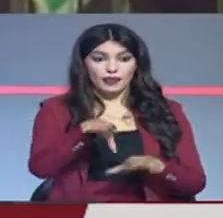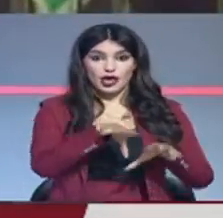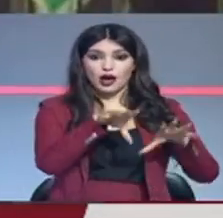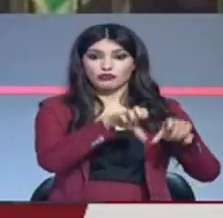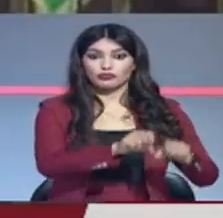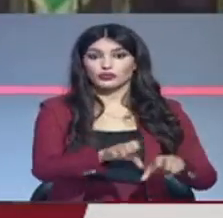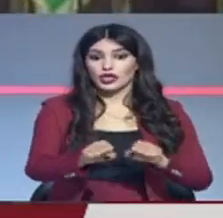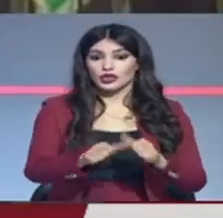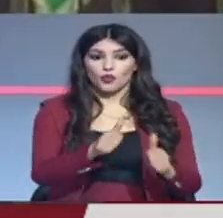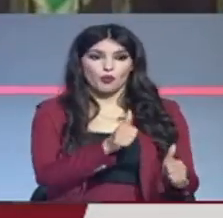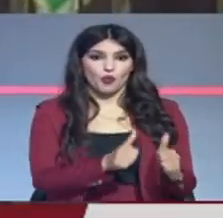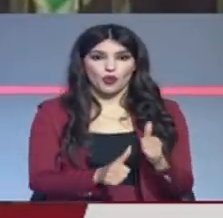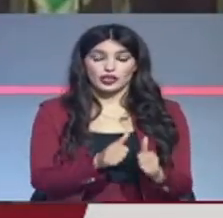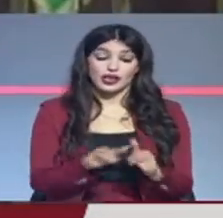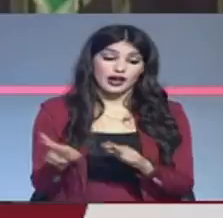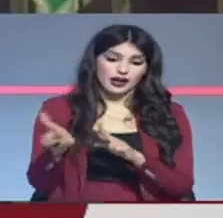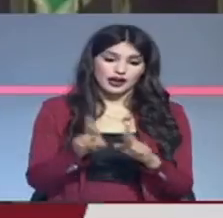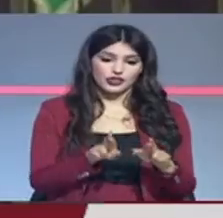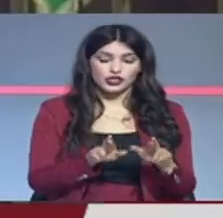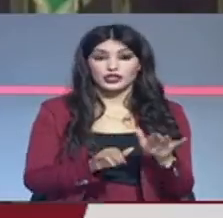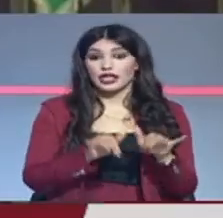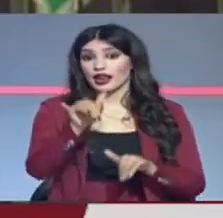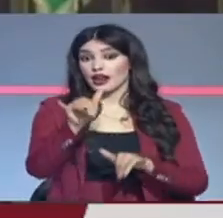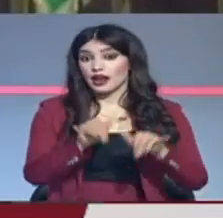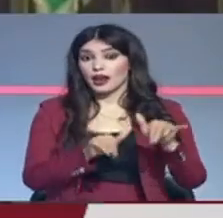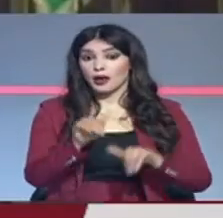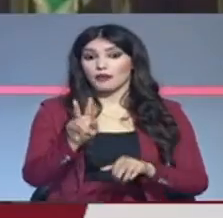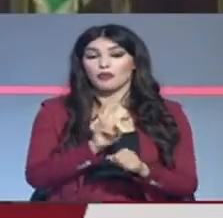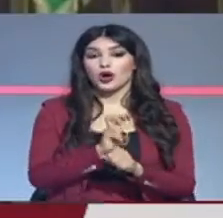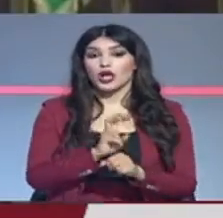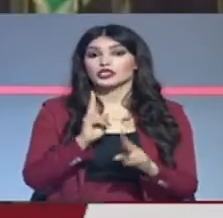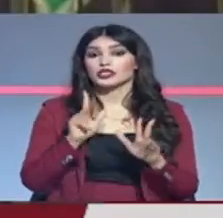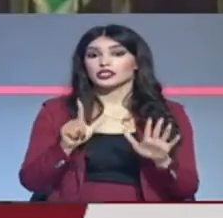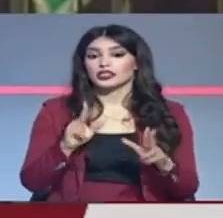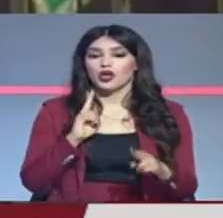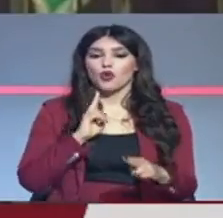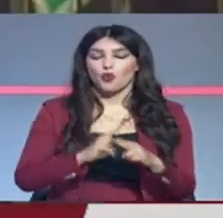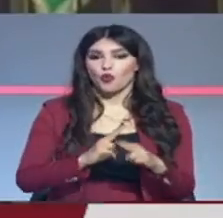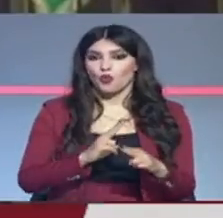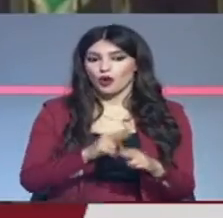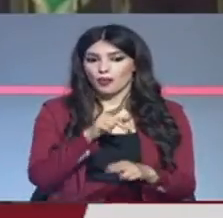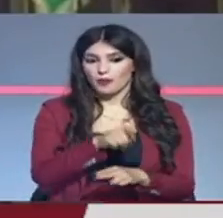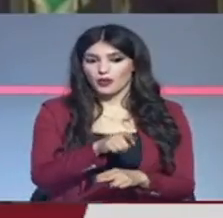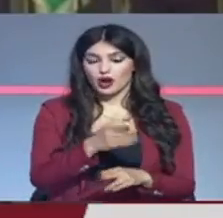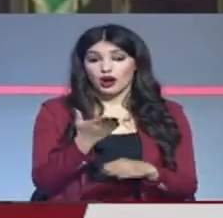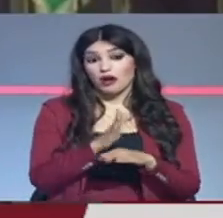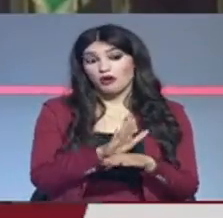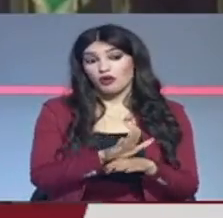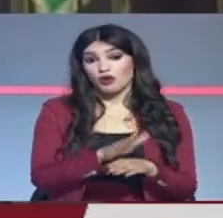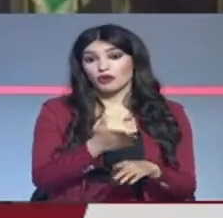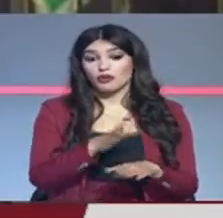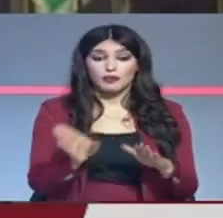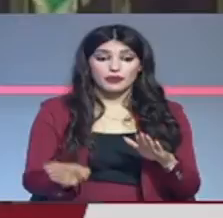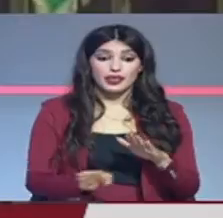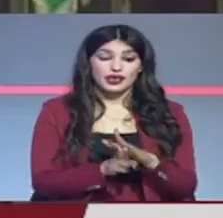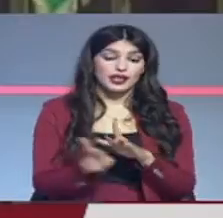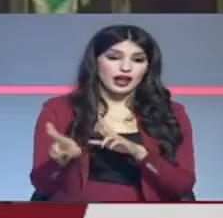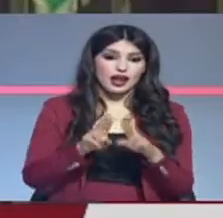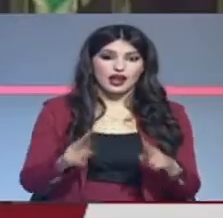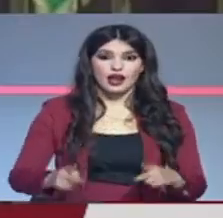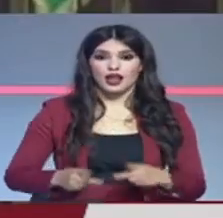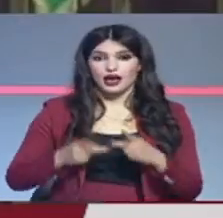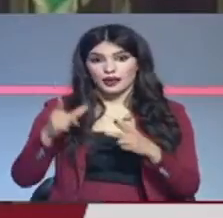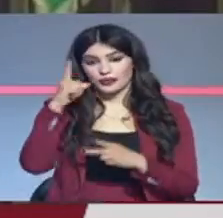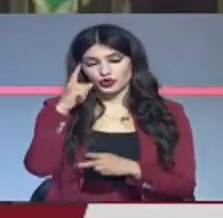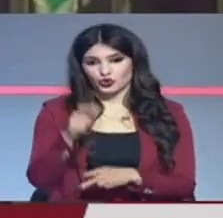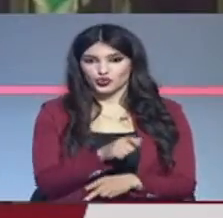متنافسه استهدفت بعد توقف استمر سبع سنوات ما اشار وفق التقديرات على بدء عوده الحياه الى